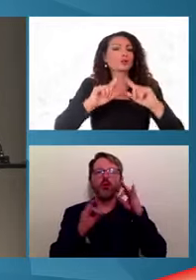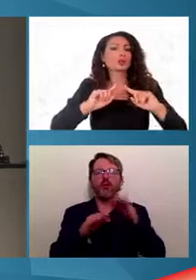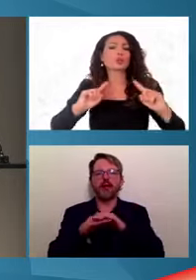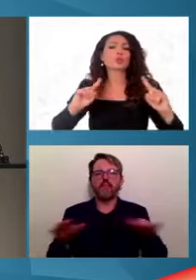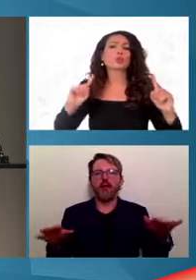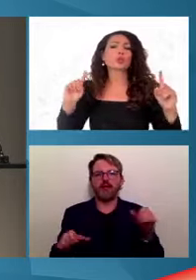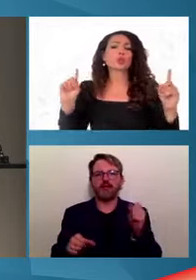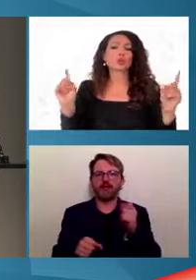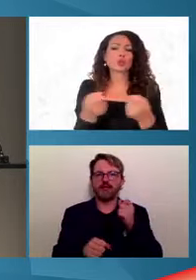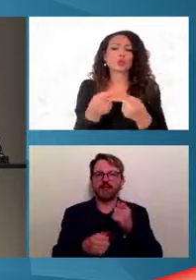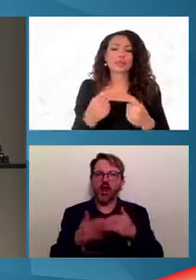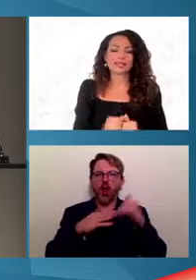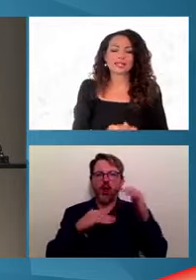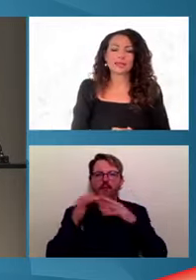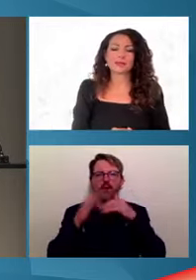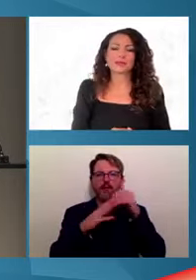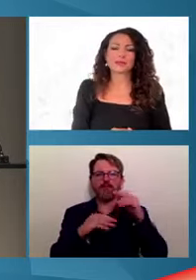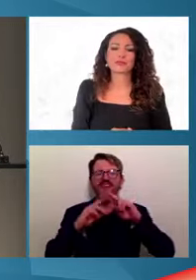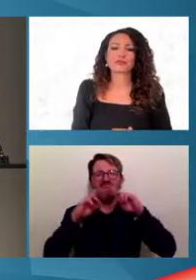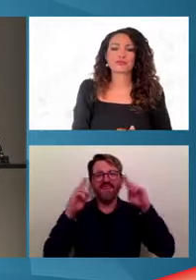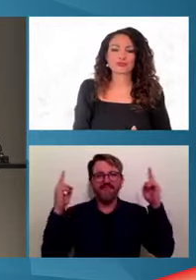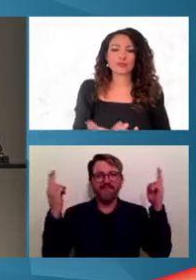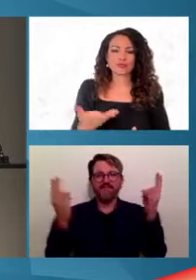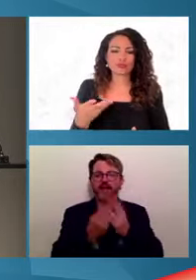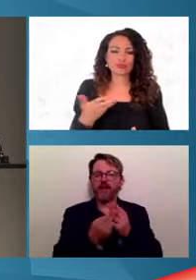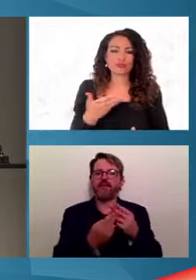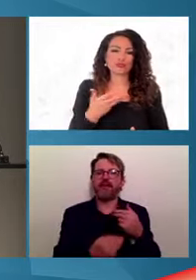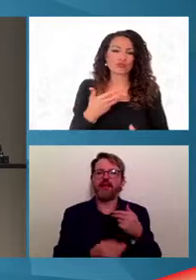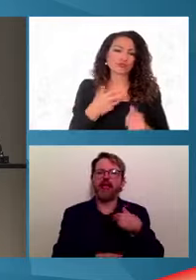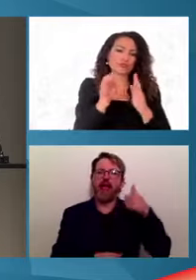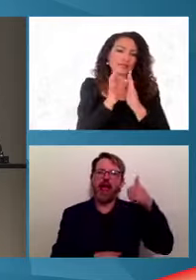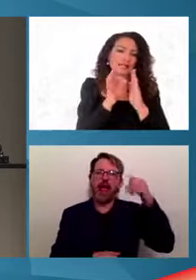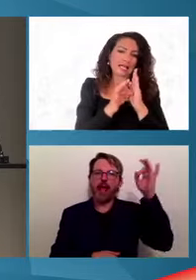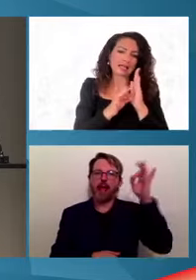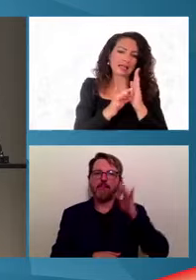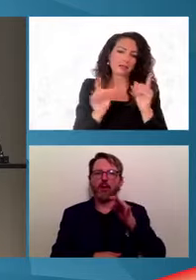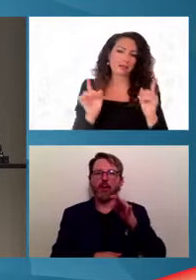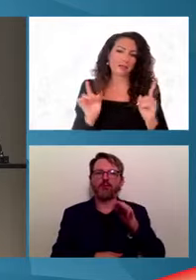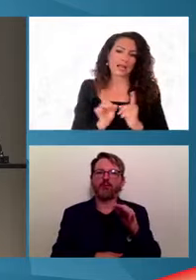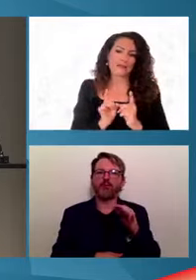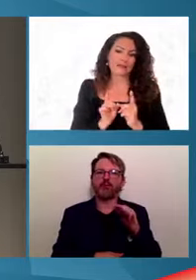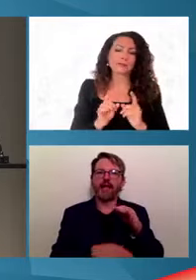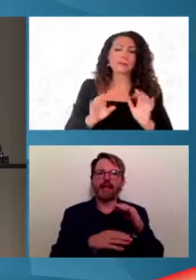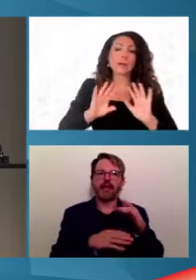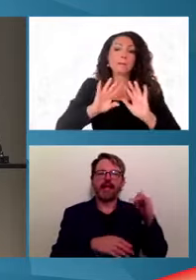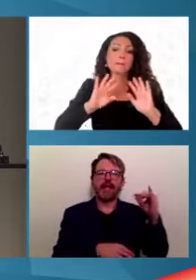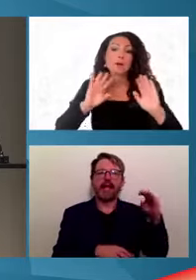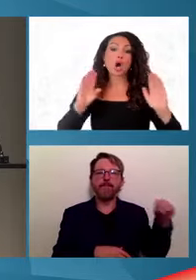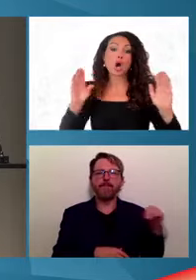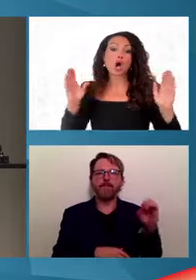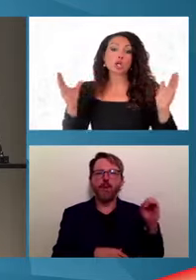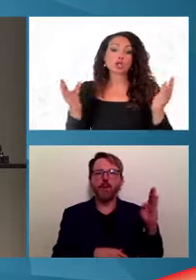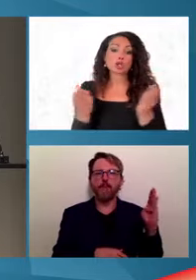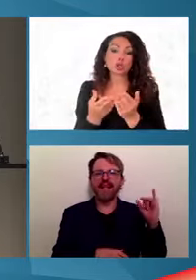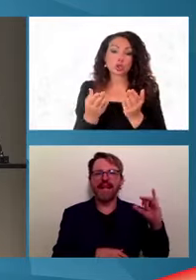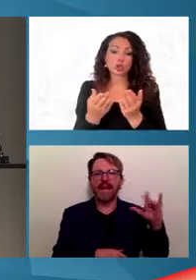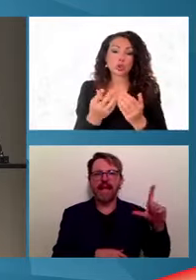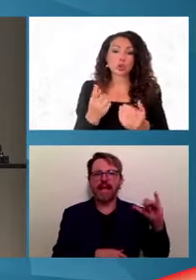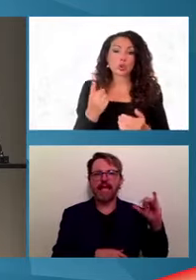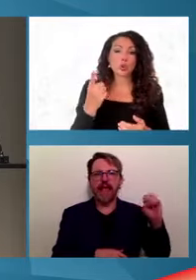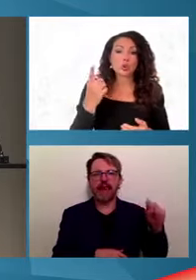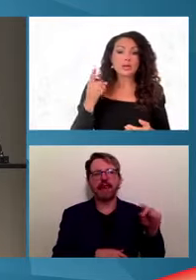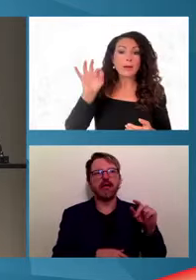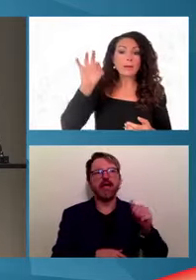Zahlen. Weltweit ist 1% der Immobilien in Hand von Frauen. Das sage ich jetzt auch als